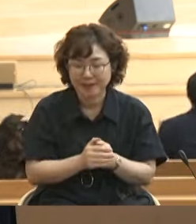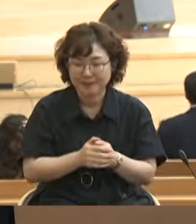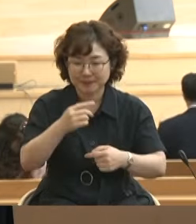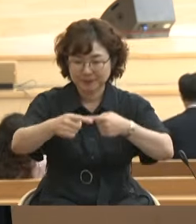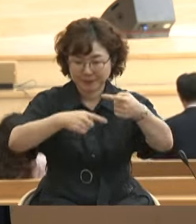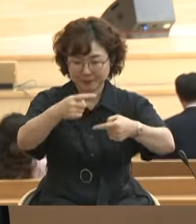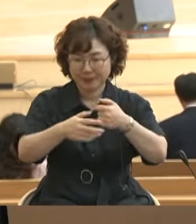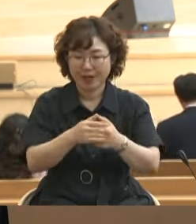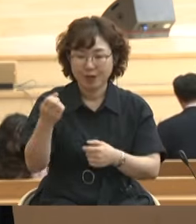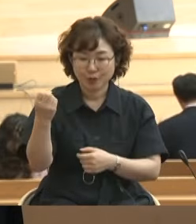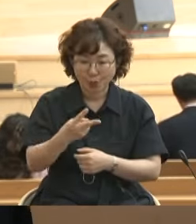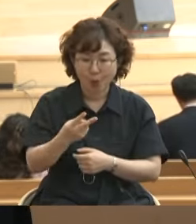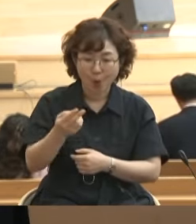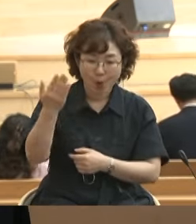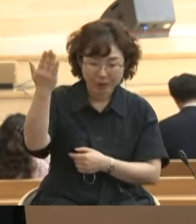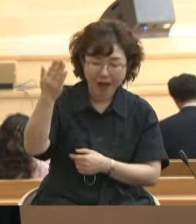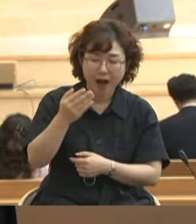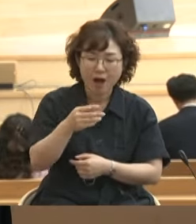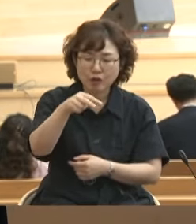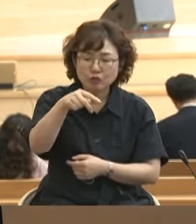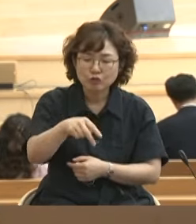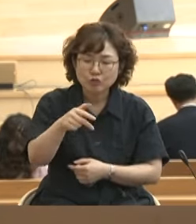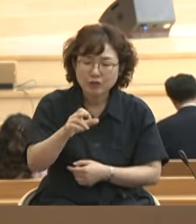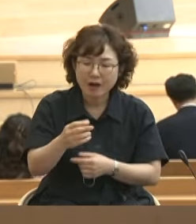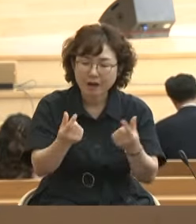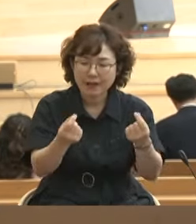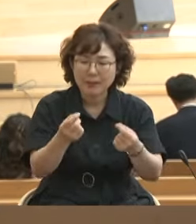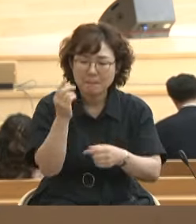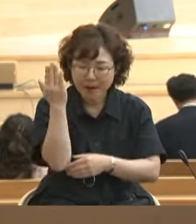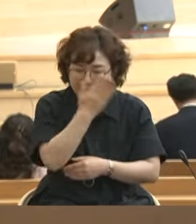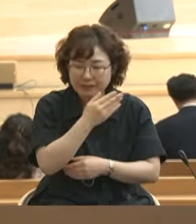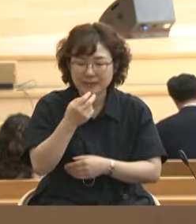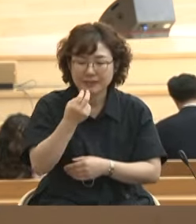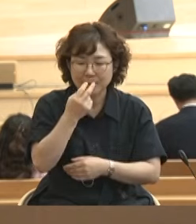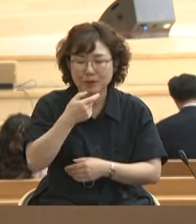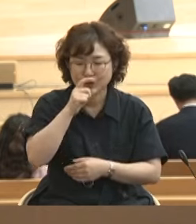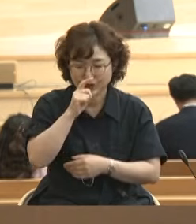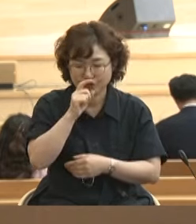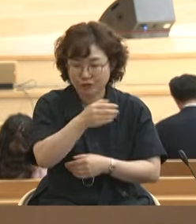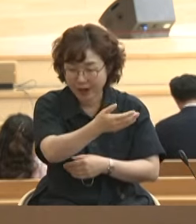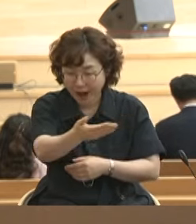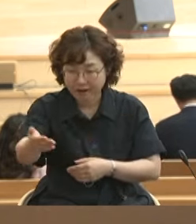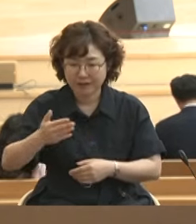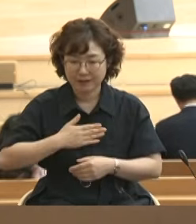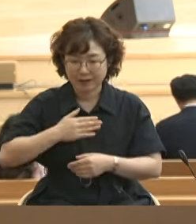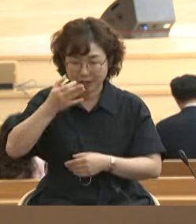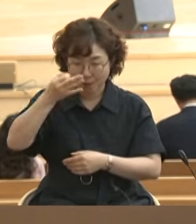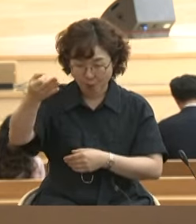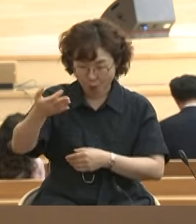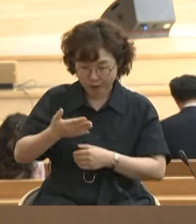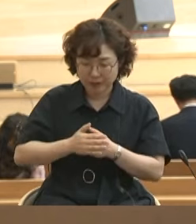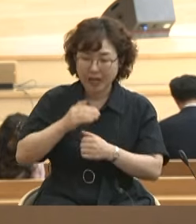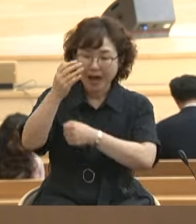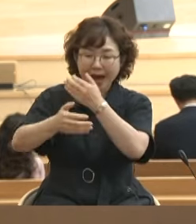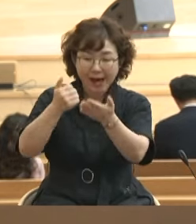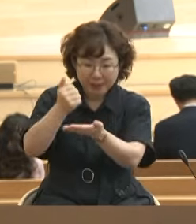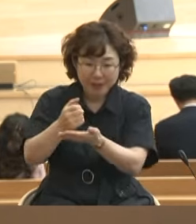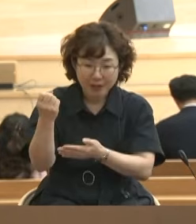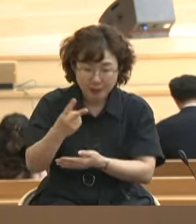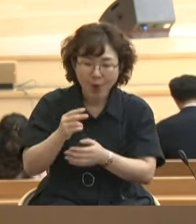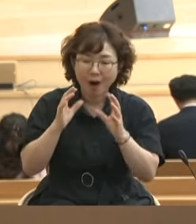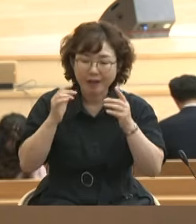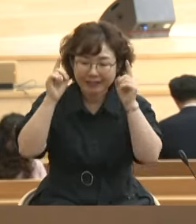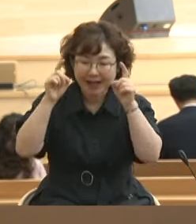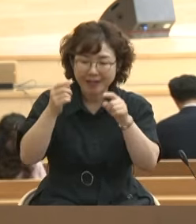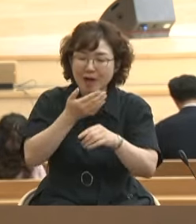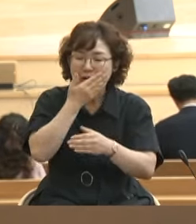읽으십시오. 시작. 또 그가 수정같이 맑은 생명수의 강을 내게 보이니 하나님과 및 어린